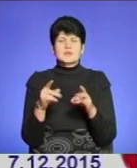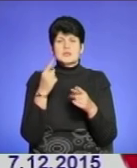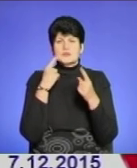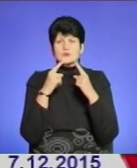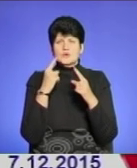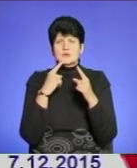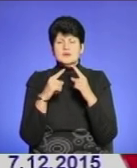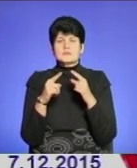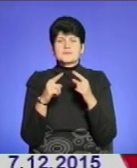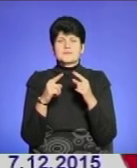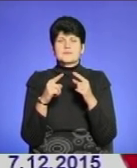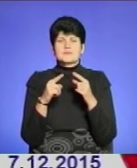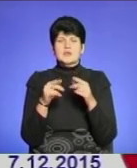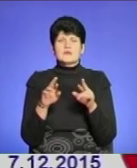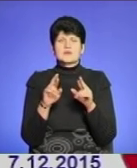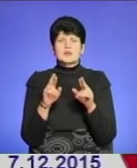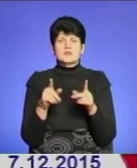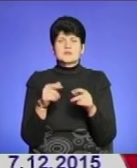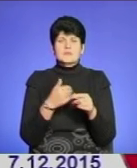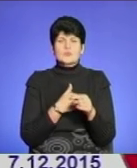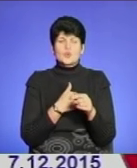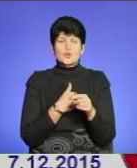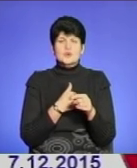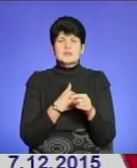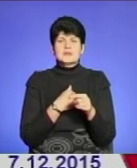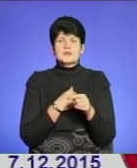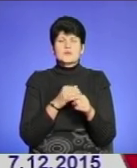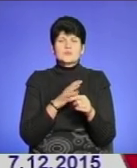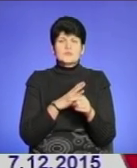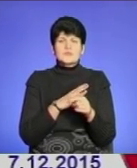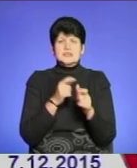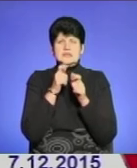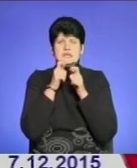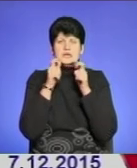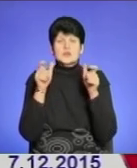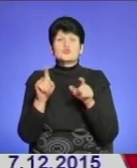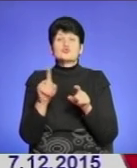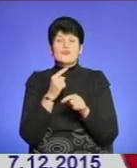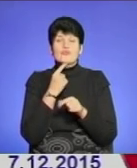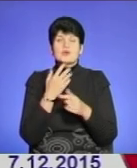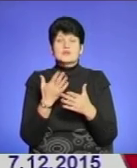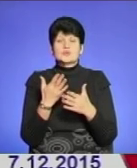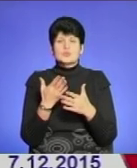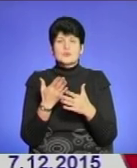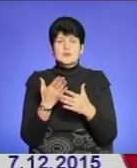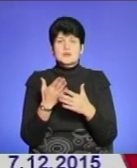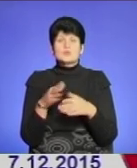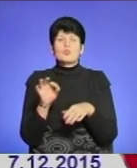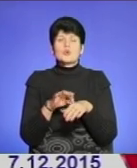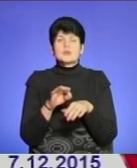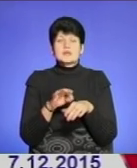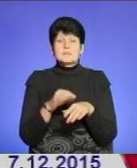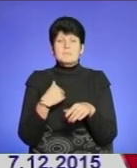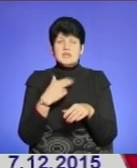Слізи не роніть, як нам хочеться іноді крикнути, що ваш погляд пекуче болить.